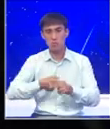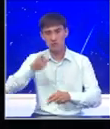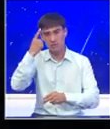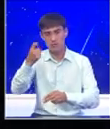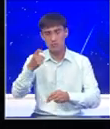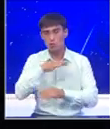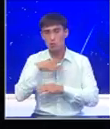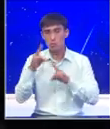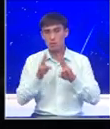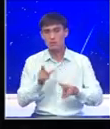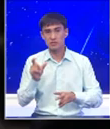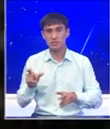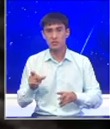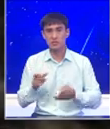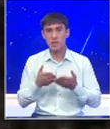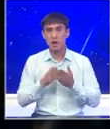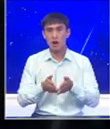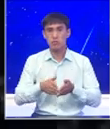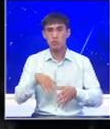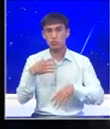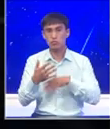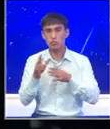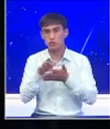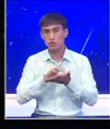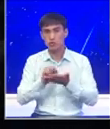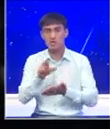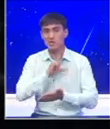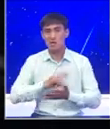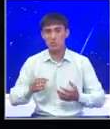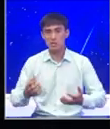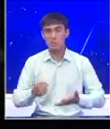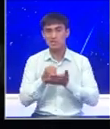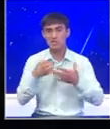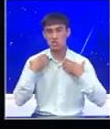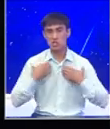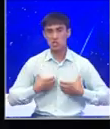многих из потерпевших кораблекрушения не было спасательных жилетов. По